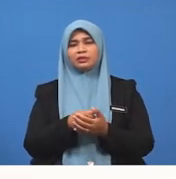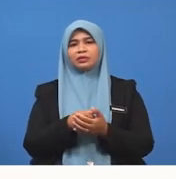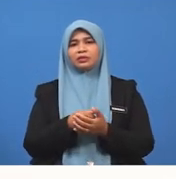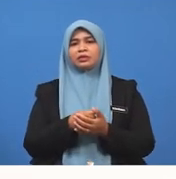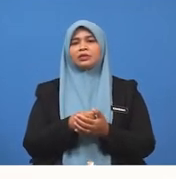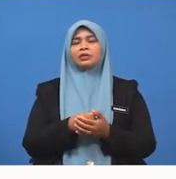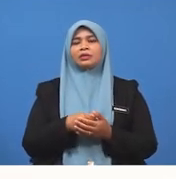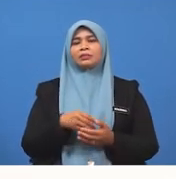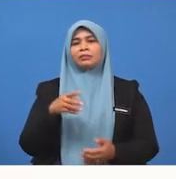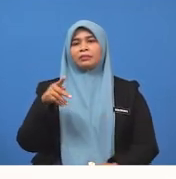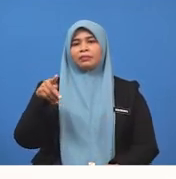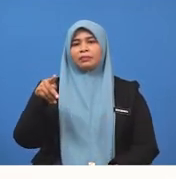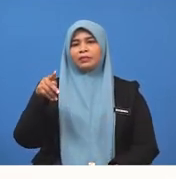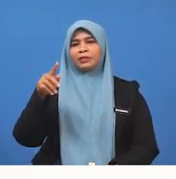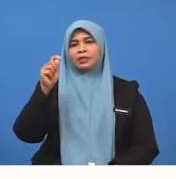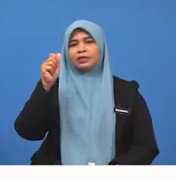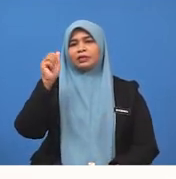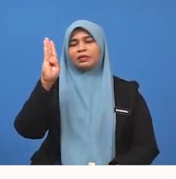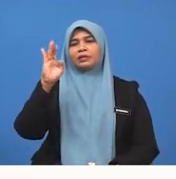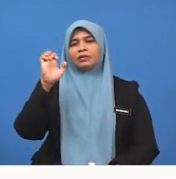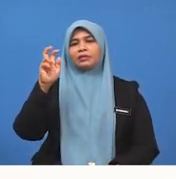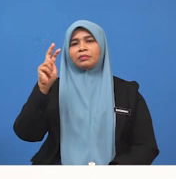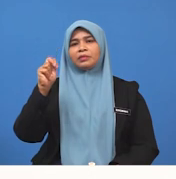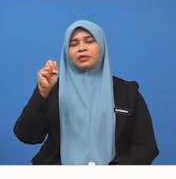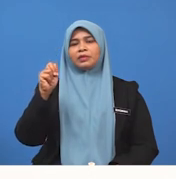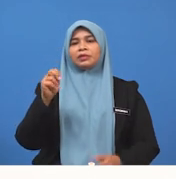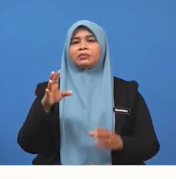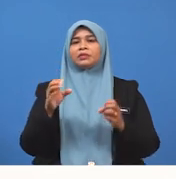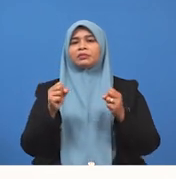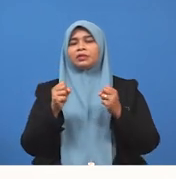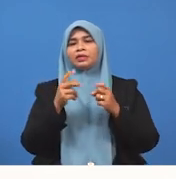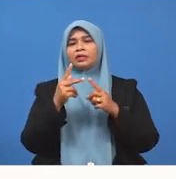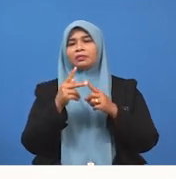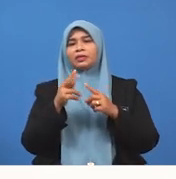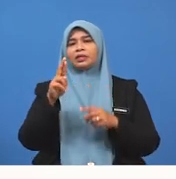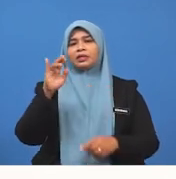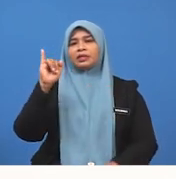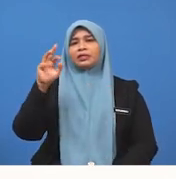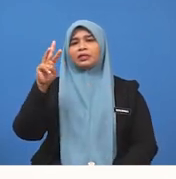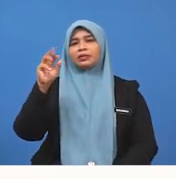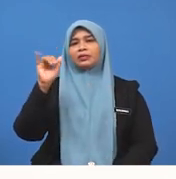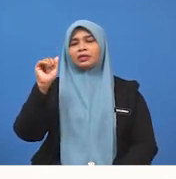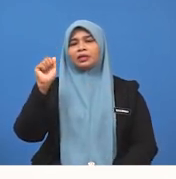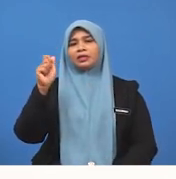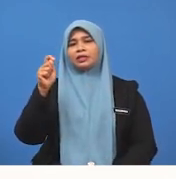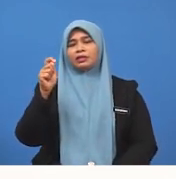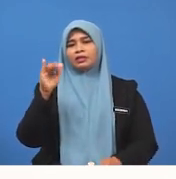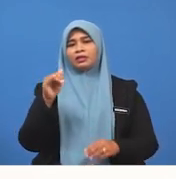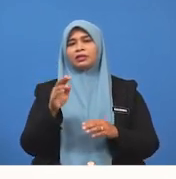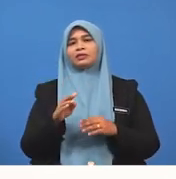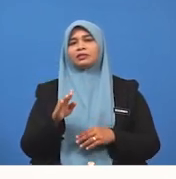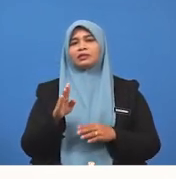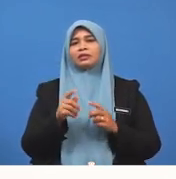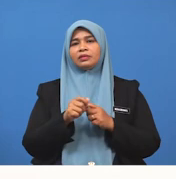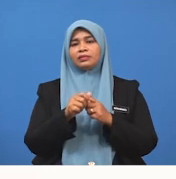para tabiin berpegang kepada riwayat yang bersandarkan kepada Rasulullah Shallallahu